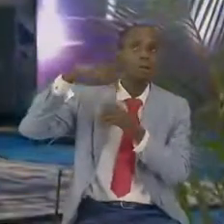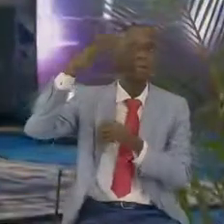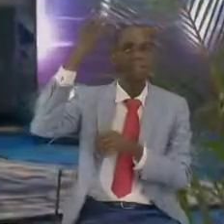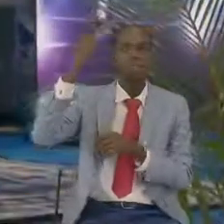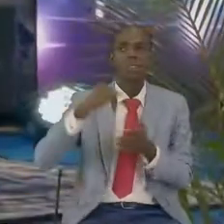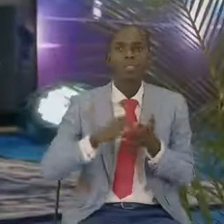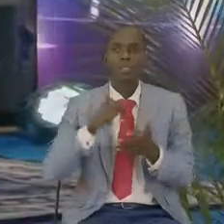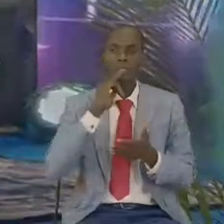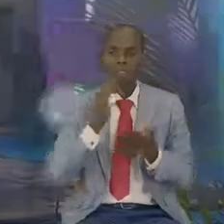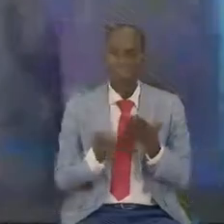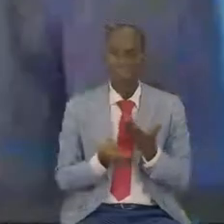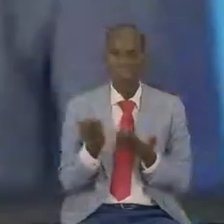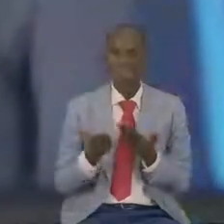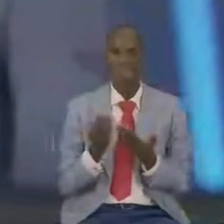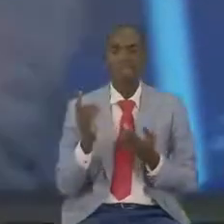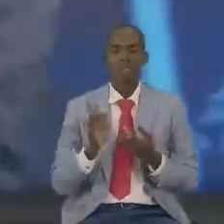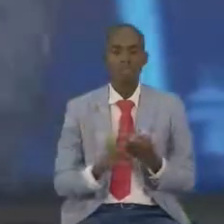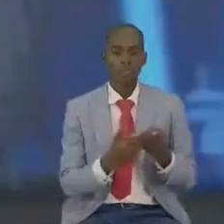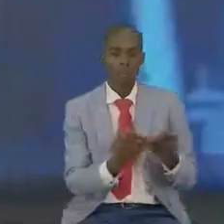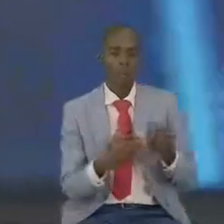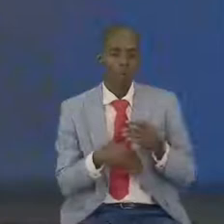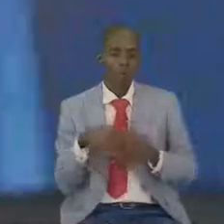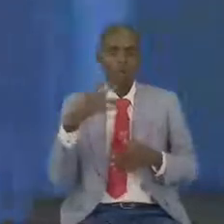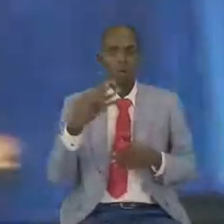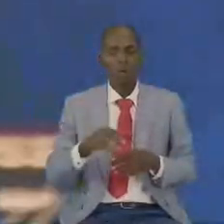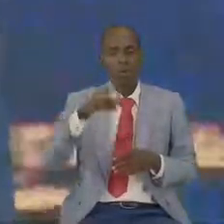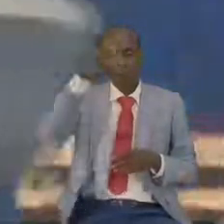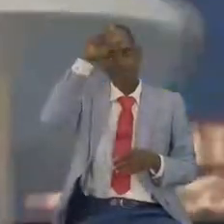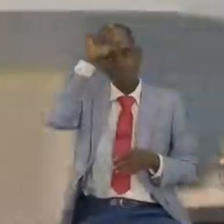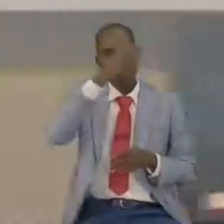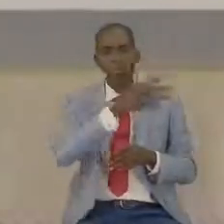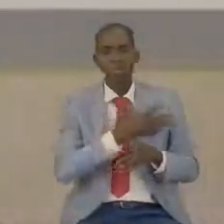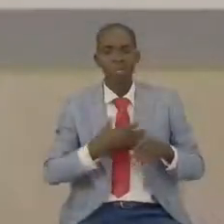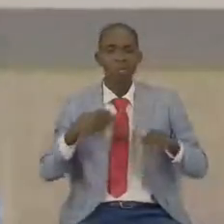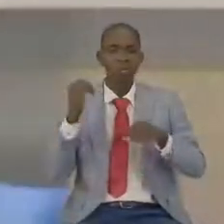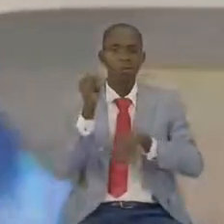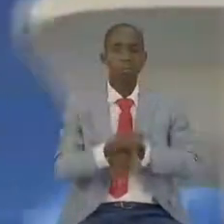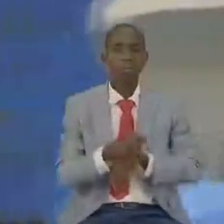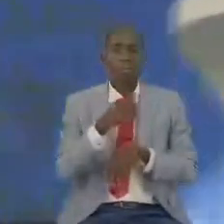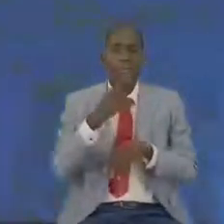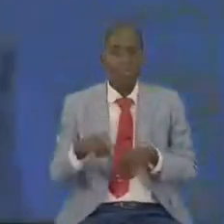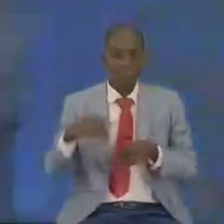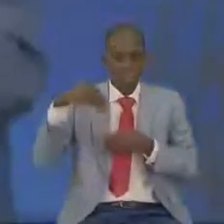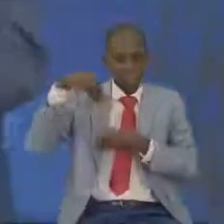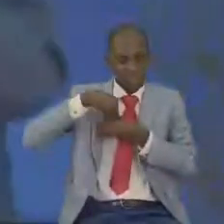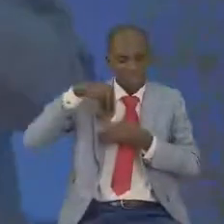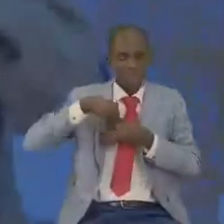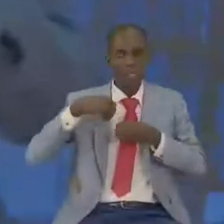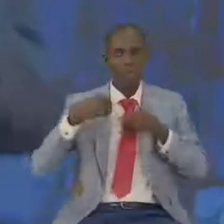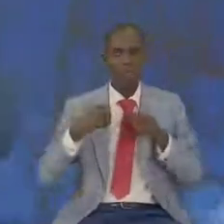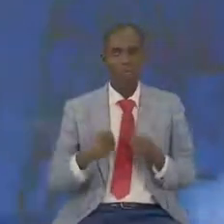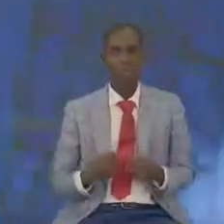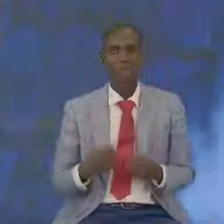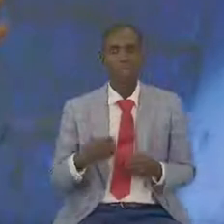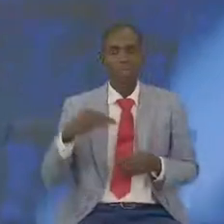très facile de venir, de sortir d'Égypte et de vaincre les puissances extérieures et